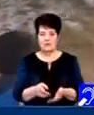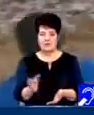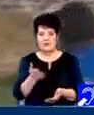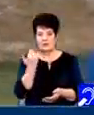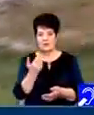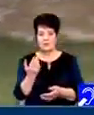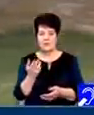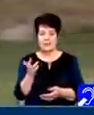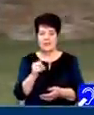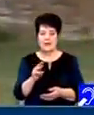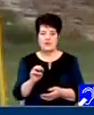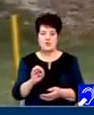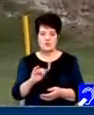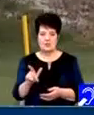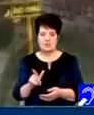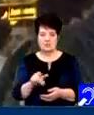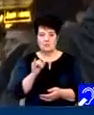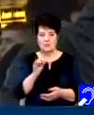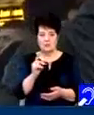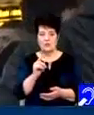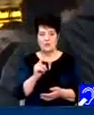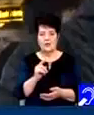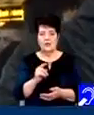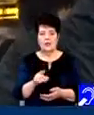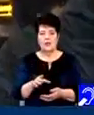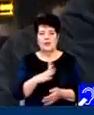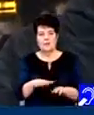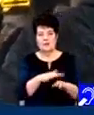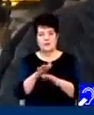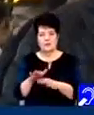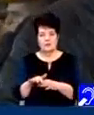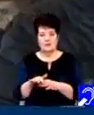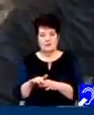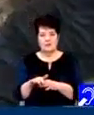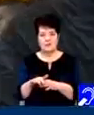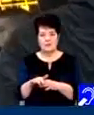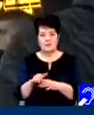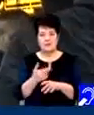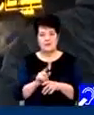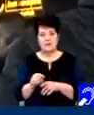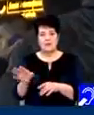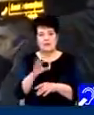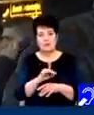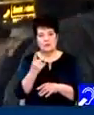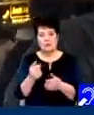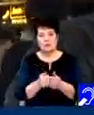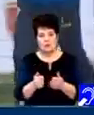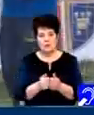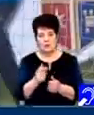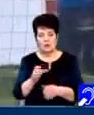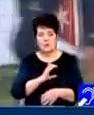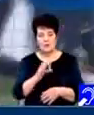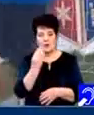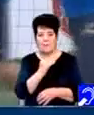demonstrez că se pot baza pe mine. Am zis-o când m-am transferat, că din punctul meu de vedere, am făcut un pas înainte, am plecat într-un campionat